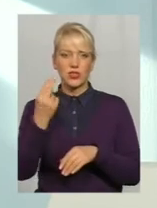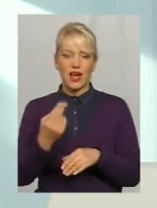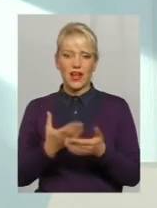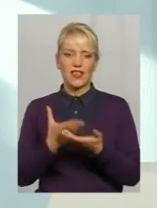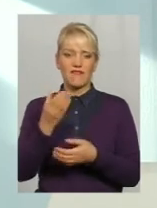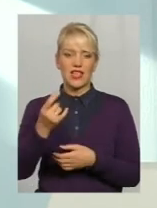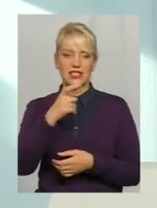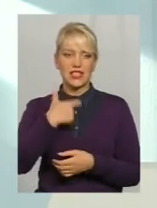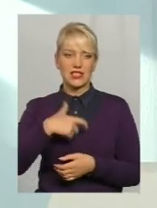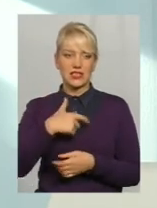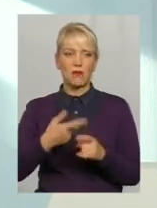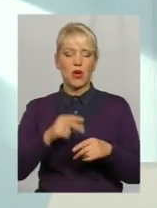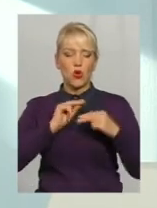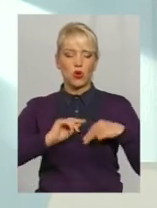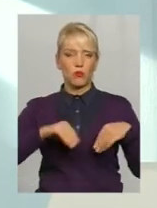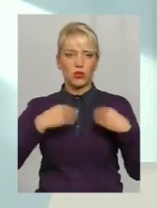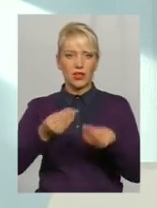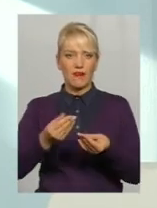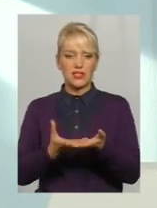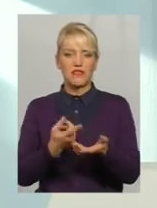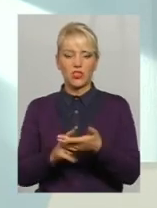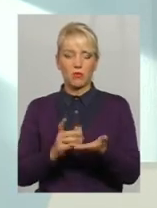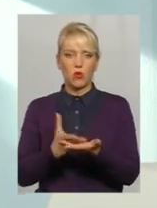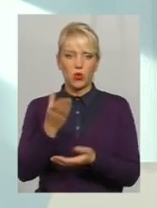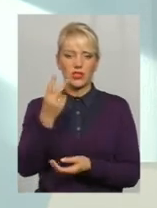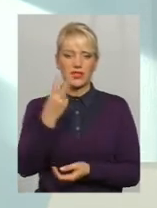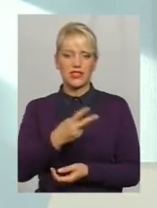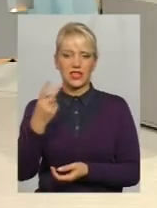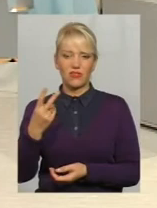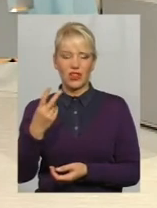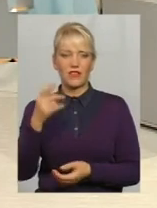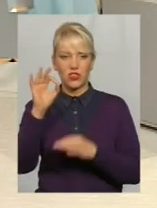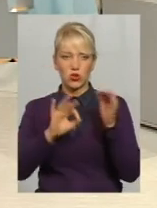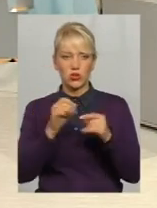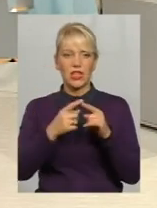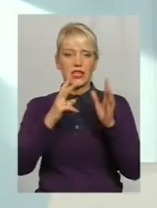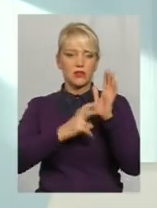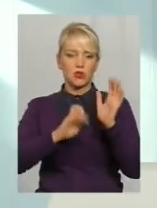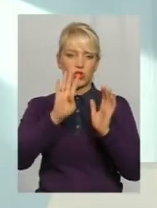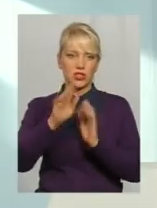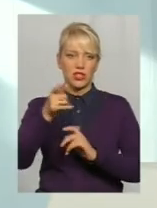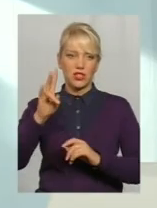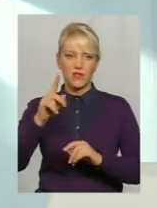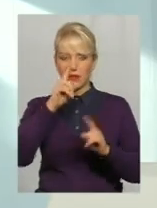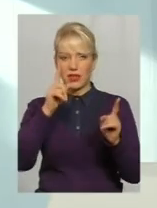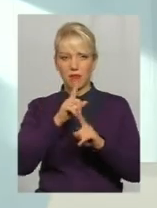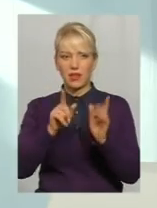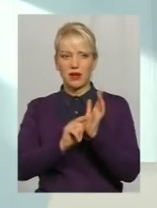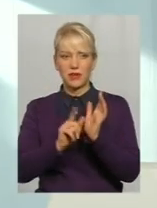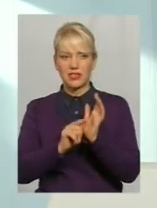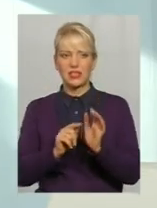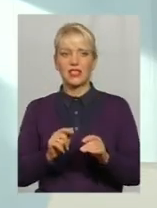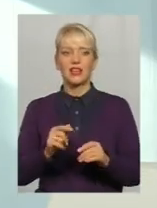Сплачує роботодавець 22%. 704 гривні мінімальна пенсійна виплата. Тому я пропоную